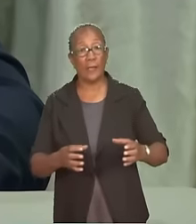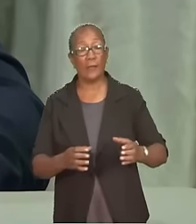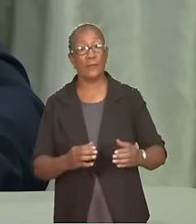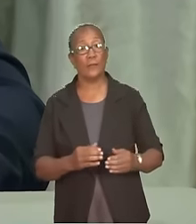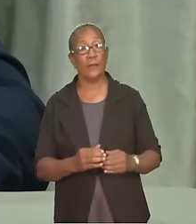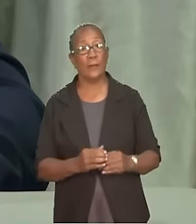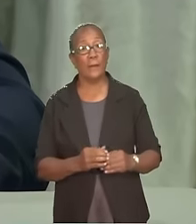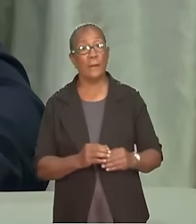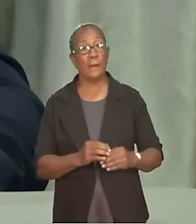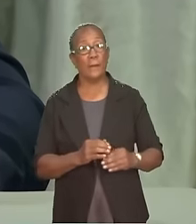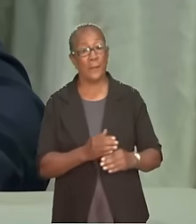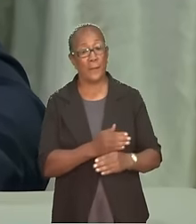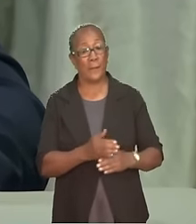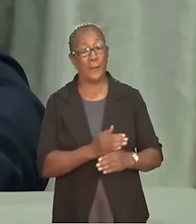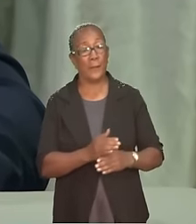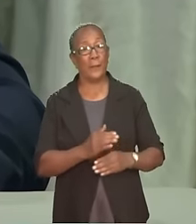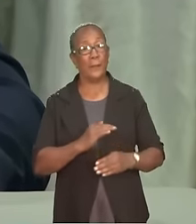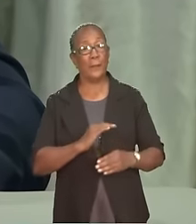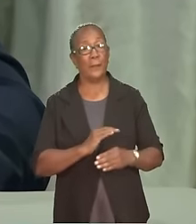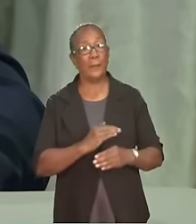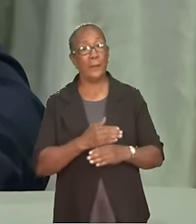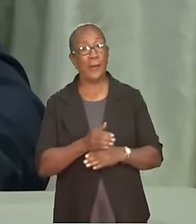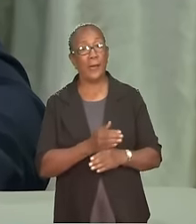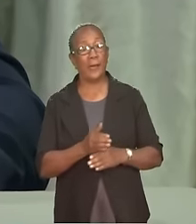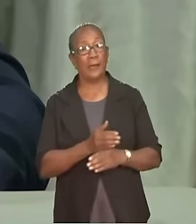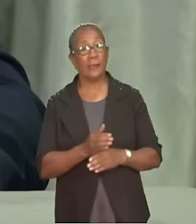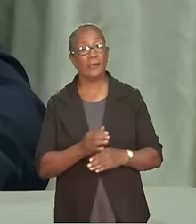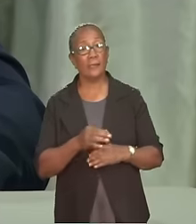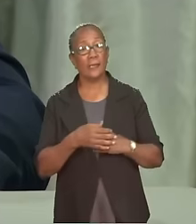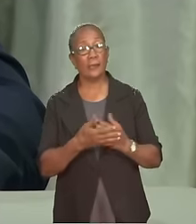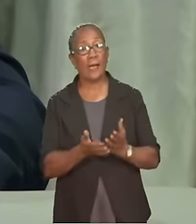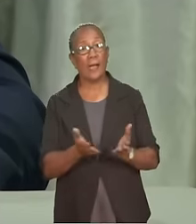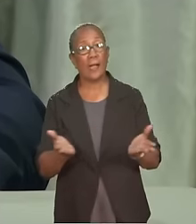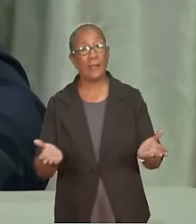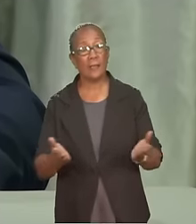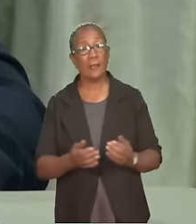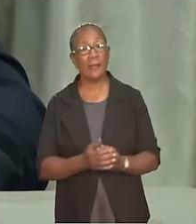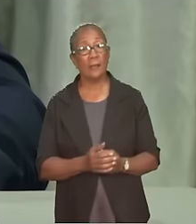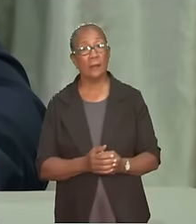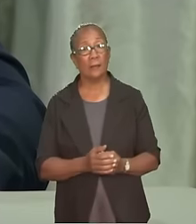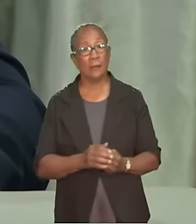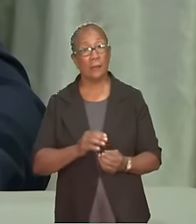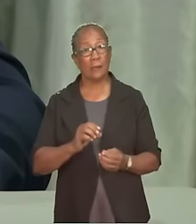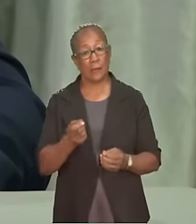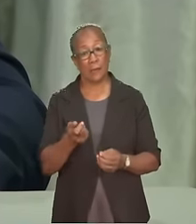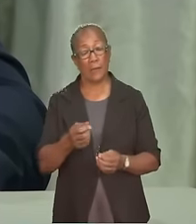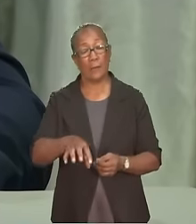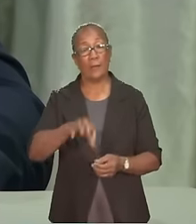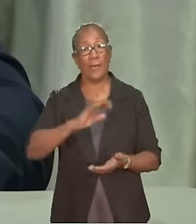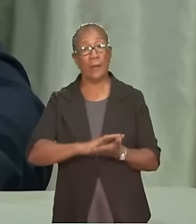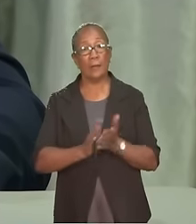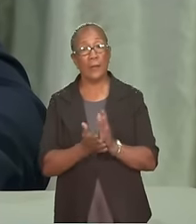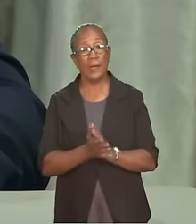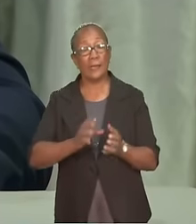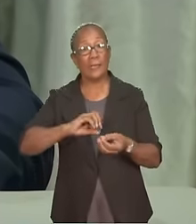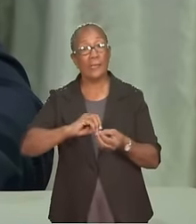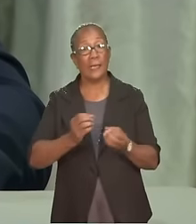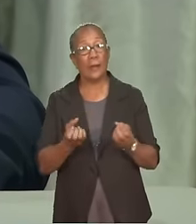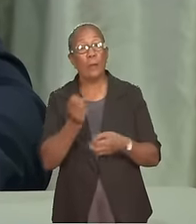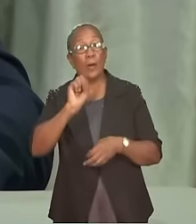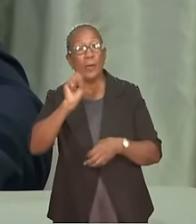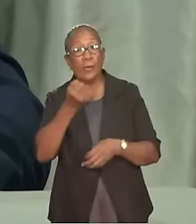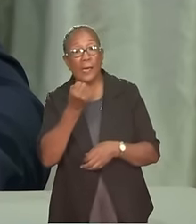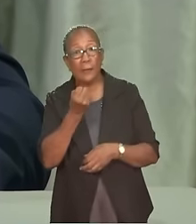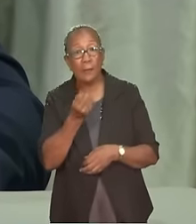commercialiseren. Betrek bedrijven, serieuze bedrijven, ga op de internationale kapitaalmarkt. Creëer mogelijkheden dat men aandelen